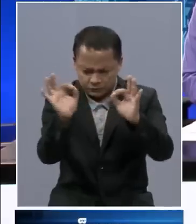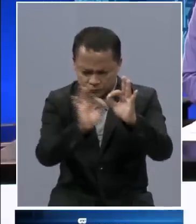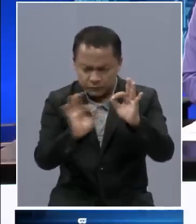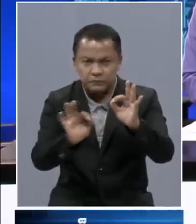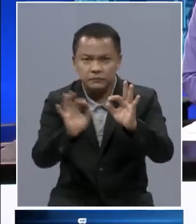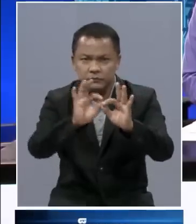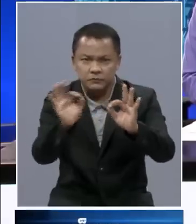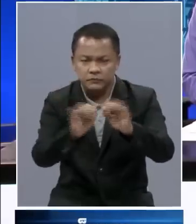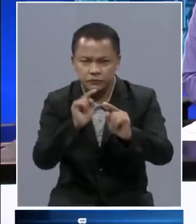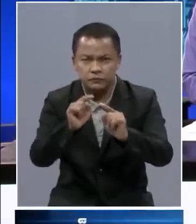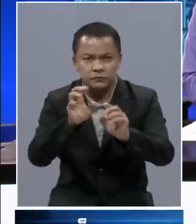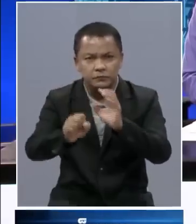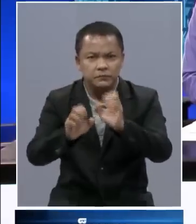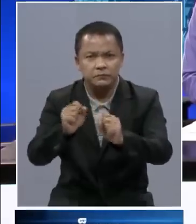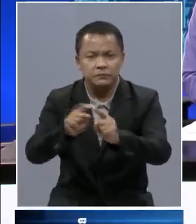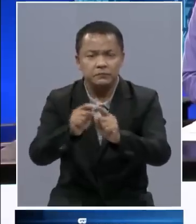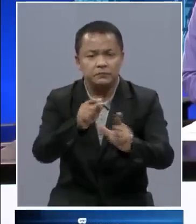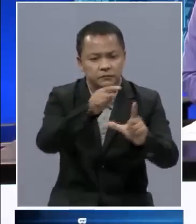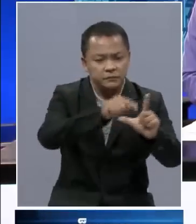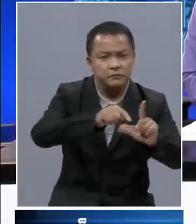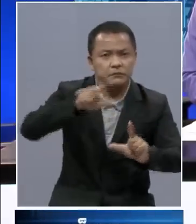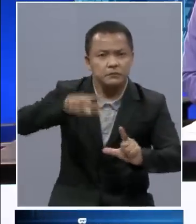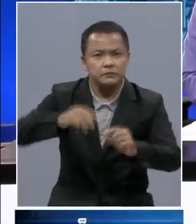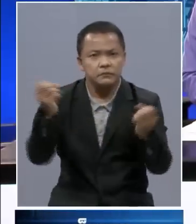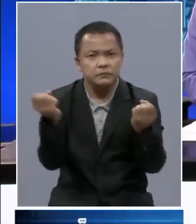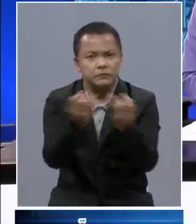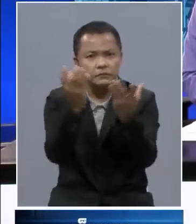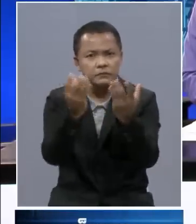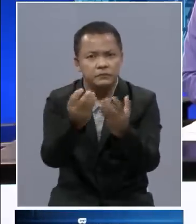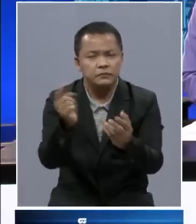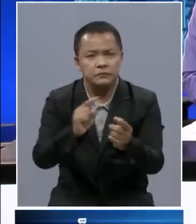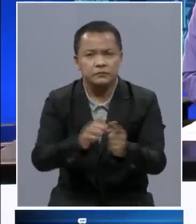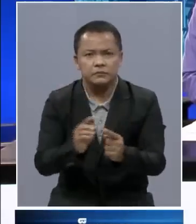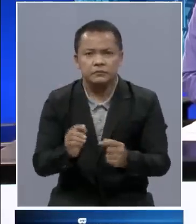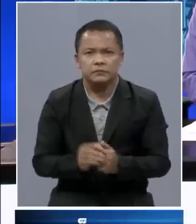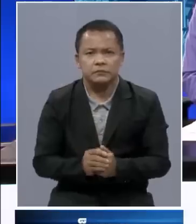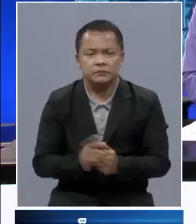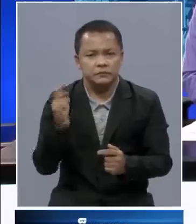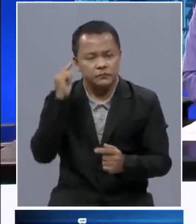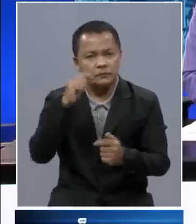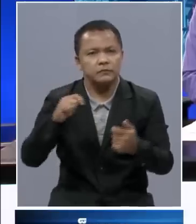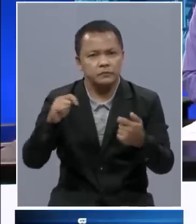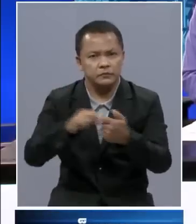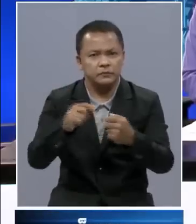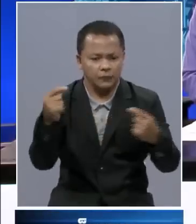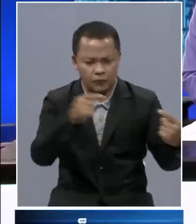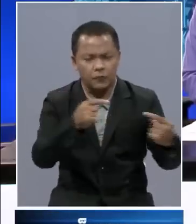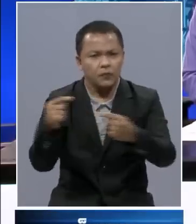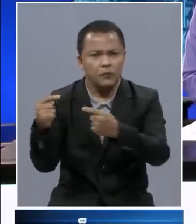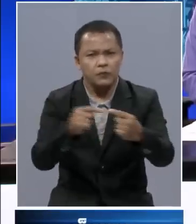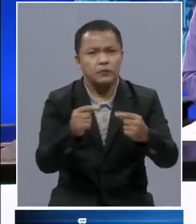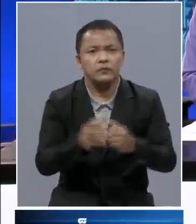ในที่จับจ้องกันว่าทั้งก้าวไกลเพื่อไทยเนี่ยจะแตกกันหรือเปล่าเนี่ยนะครับขณะเดียวกันเรื่องนึงที่เป็นประเด็นที่โต้กันมาระหว่